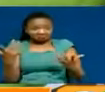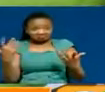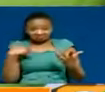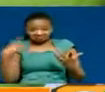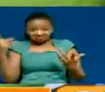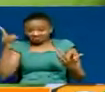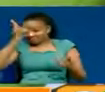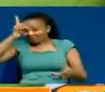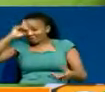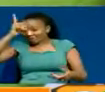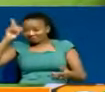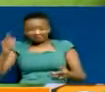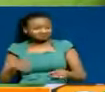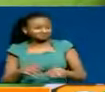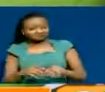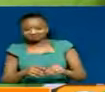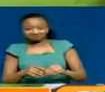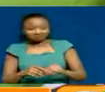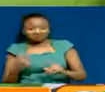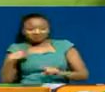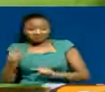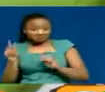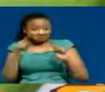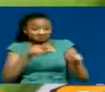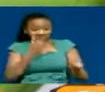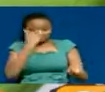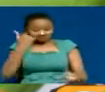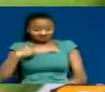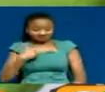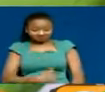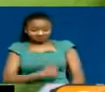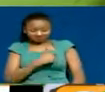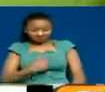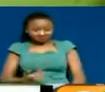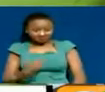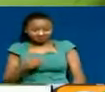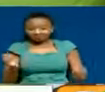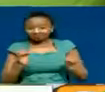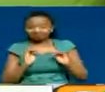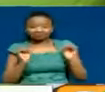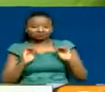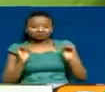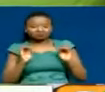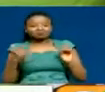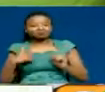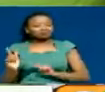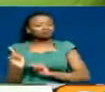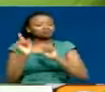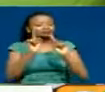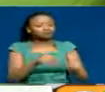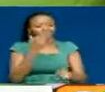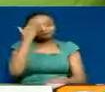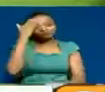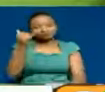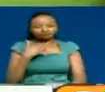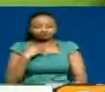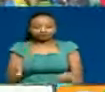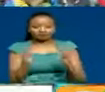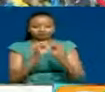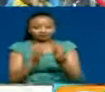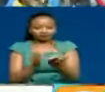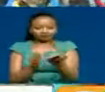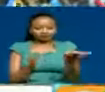kwa makosa, na sijakuja hapa kwa sababu nimekosa kazi ama mahali pa kuenda. Nimekuja hapa deliberately kukutana